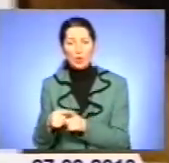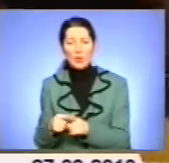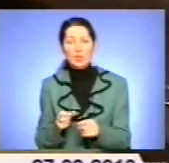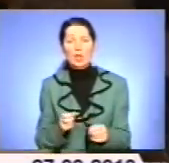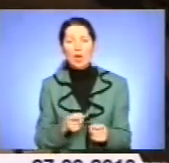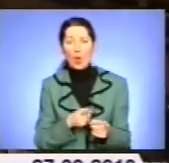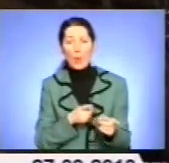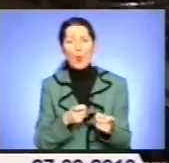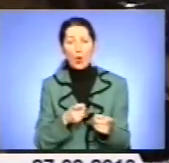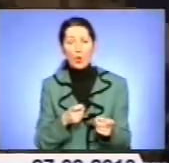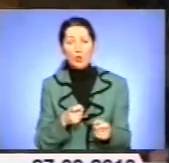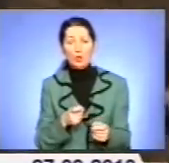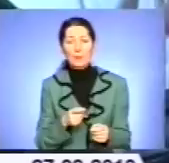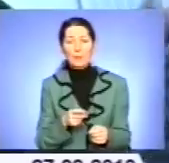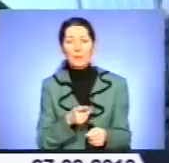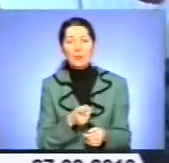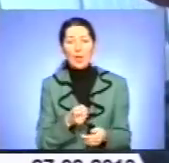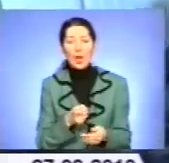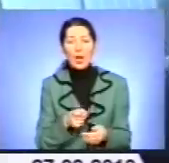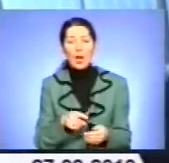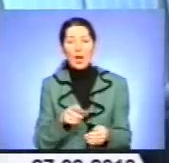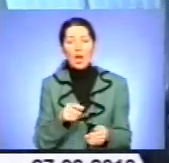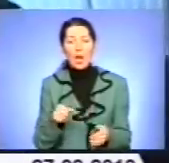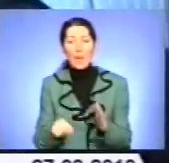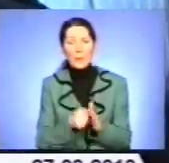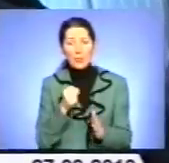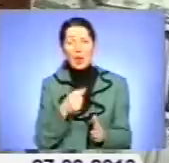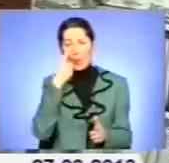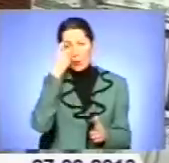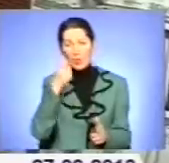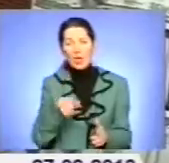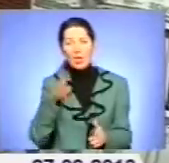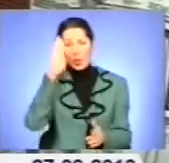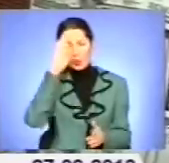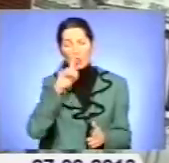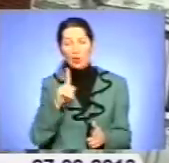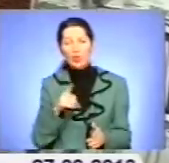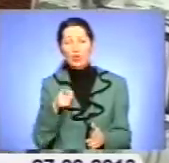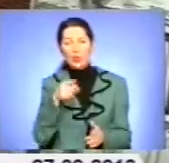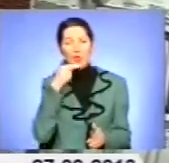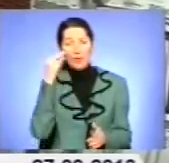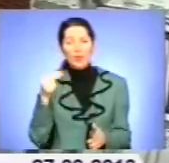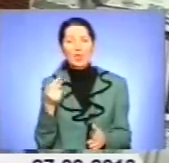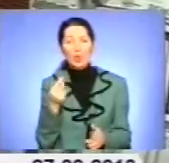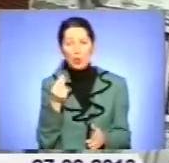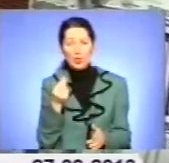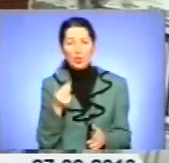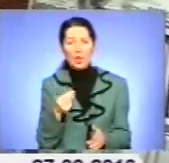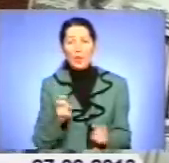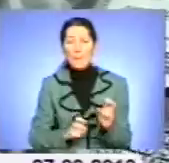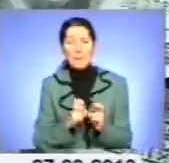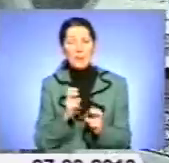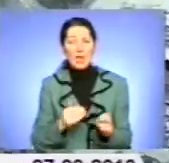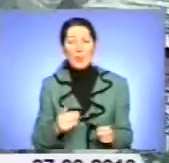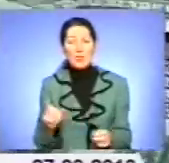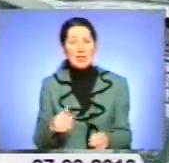про те, що він їм винен гроші. Знаючи, що борги надумані, бережанець не мав наміру віддавати власні 2000 американських доларів.